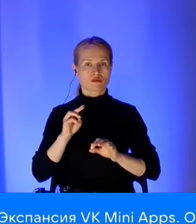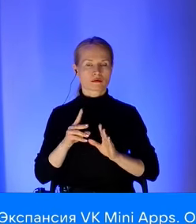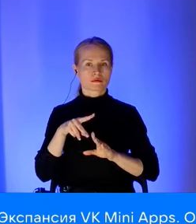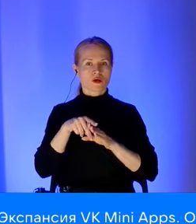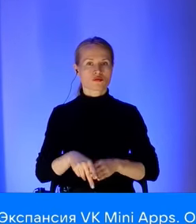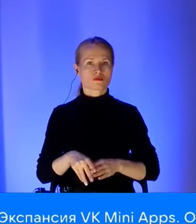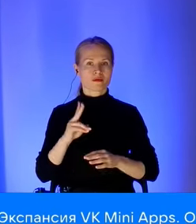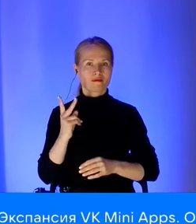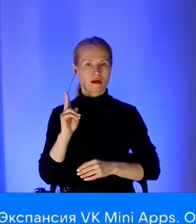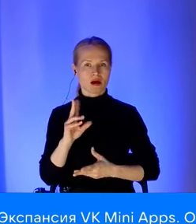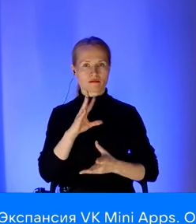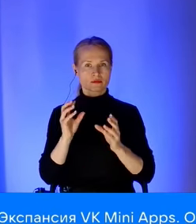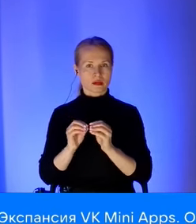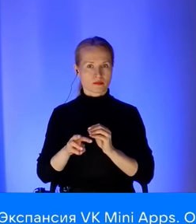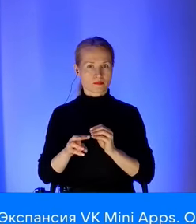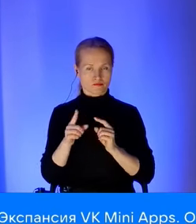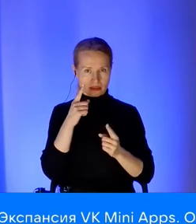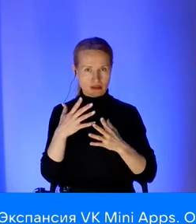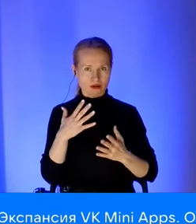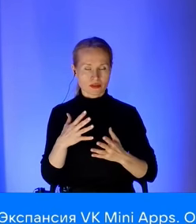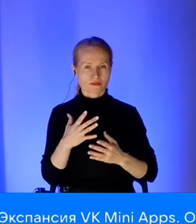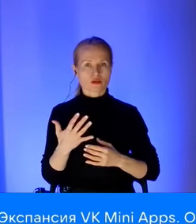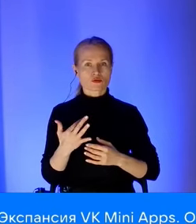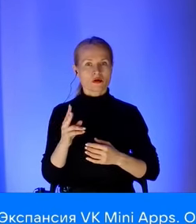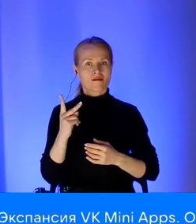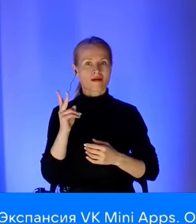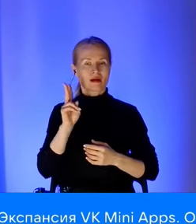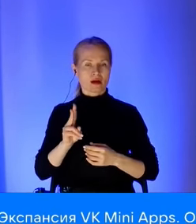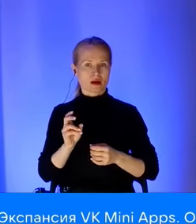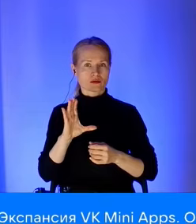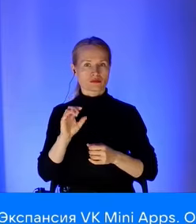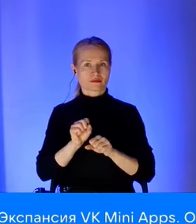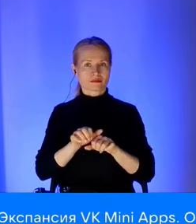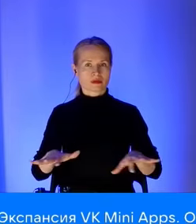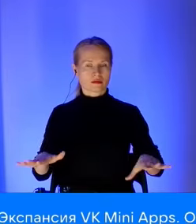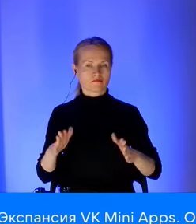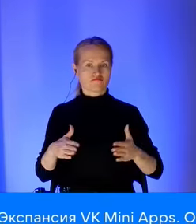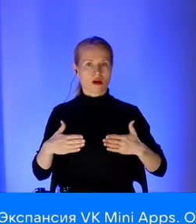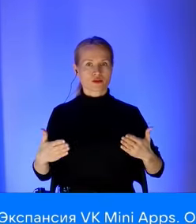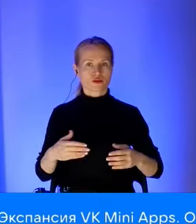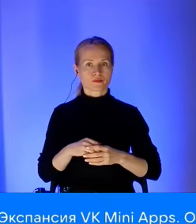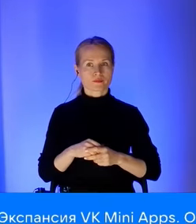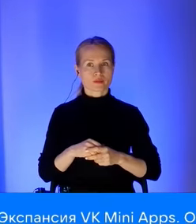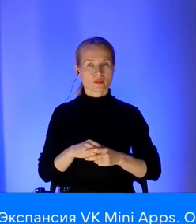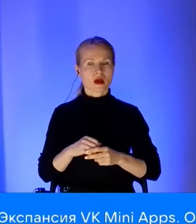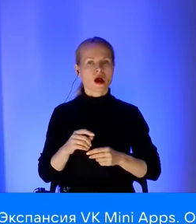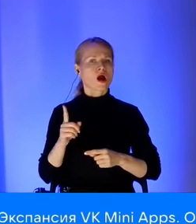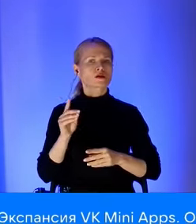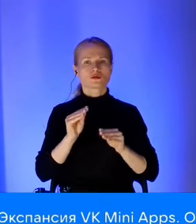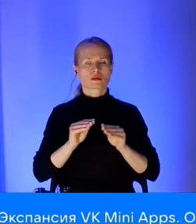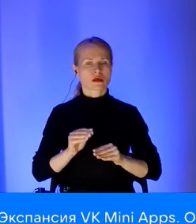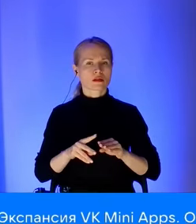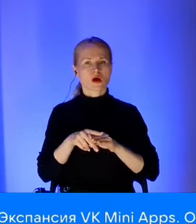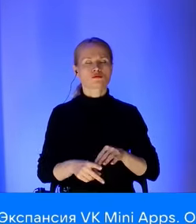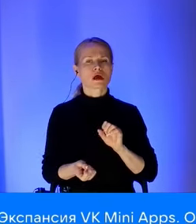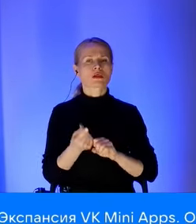нагрузки ВКонтакте. Можете представить, насколько ВКонтакте, как социальная сеть, большие. А что создает эту